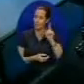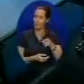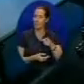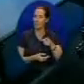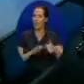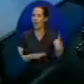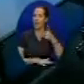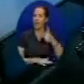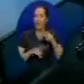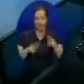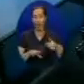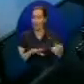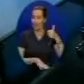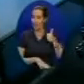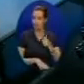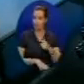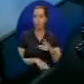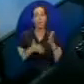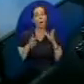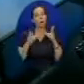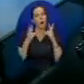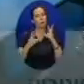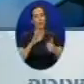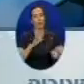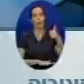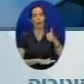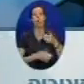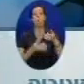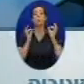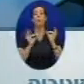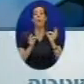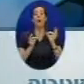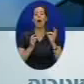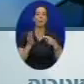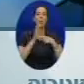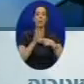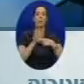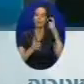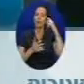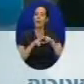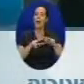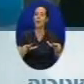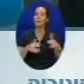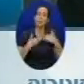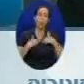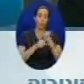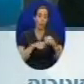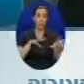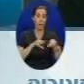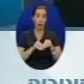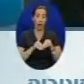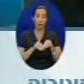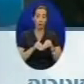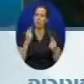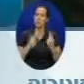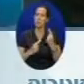צריך לנהל, אפשר לנהל את זה גם. מאוד חשוב גם לנהל. במיוחד, למשל, אתה יכול לחשוב על סיטואציה שאנחנו עובדים יחד